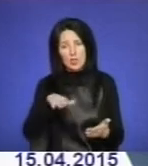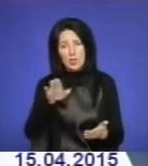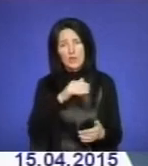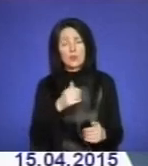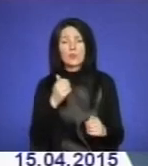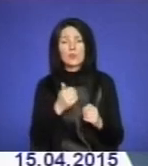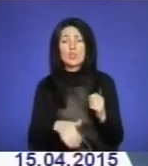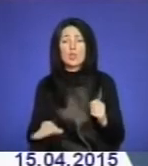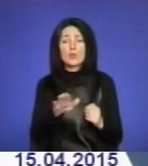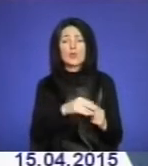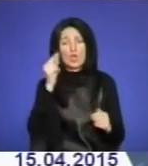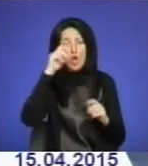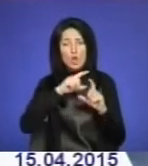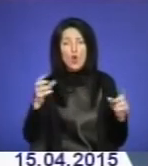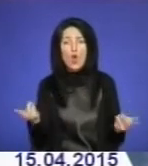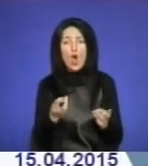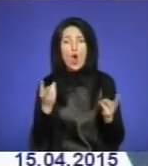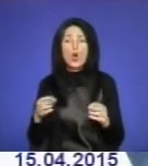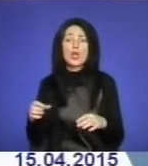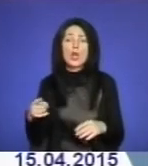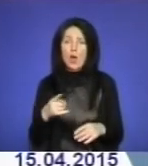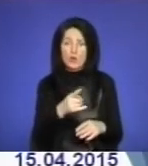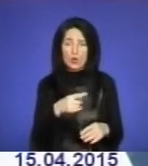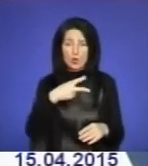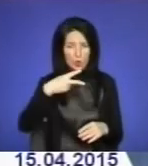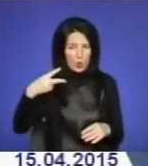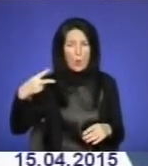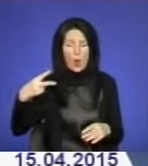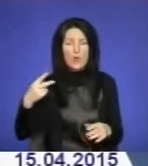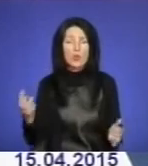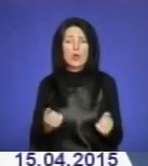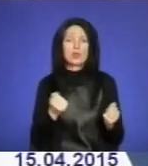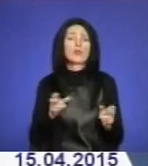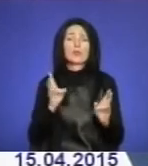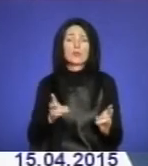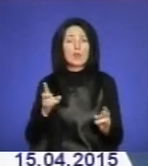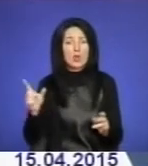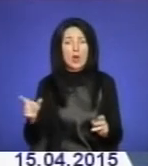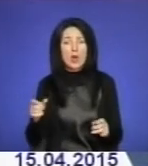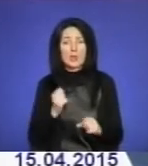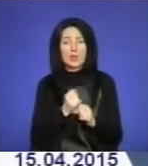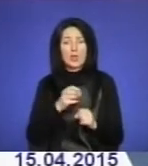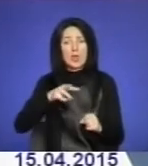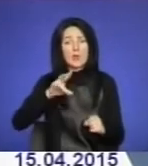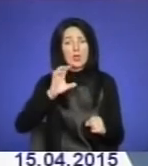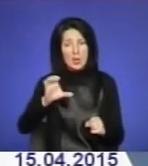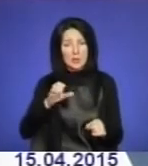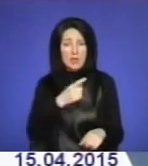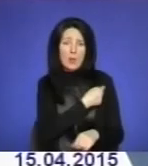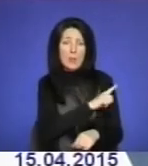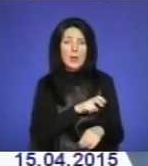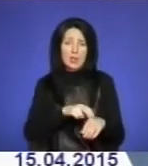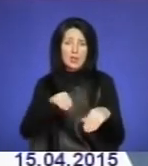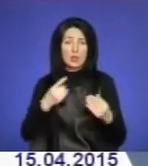Посеред подвір'я школи горить авто. З другого поверху рятують потерпілого працівники МНС. Медики надають першу невідкладну